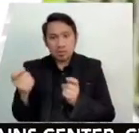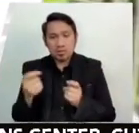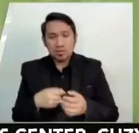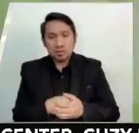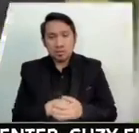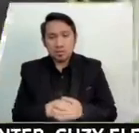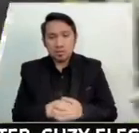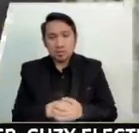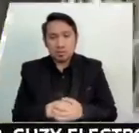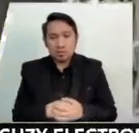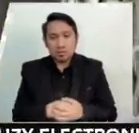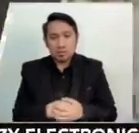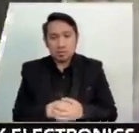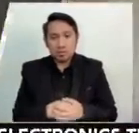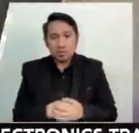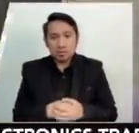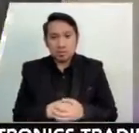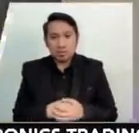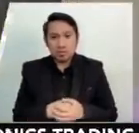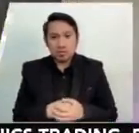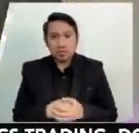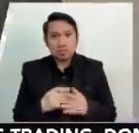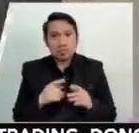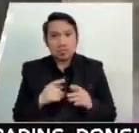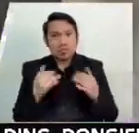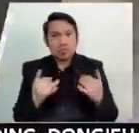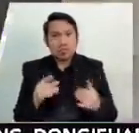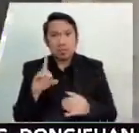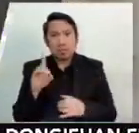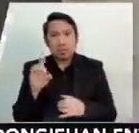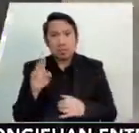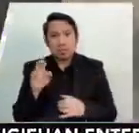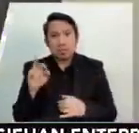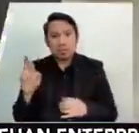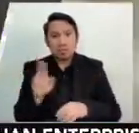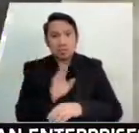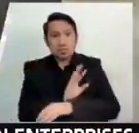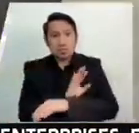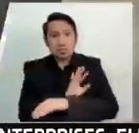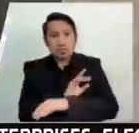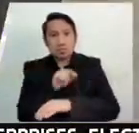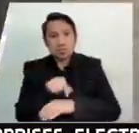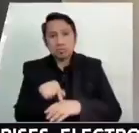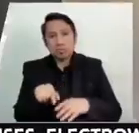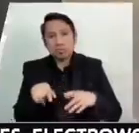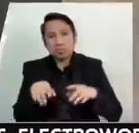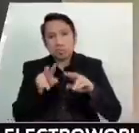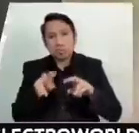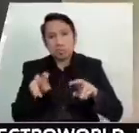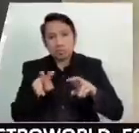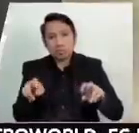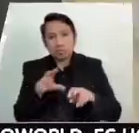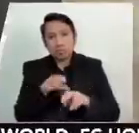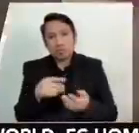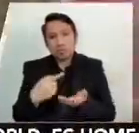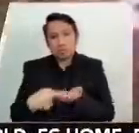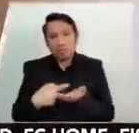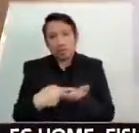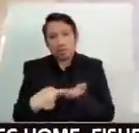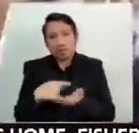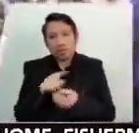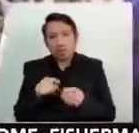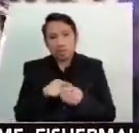magkulihan ng good. Iniimbestigahan na ng DENR SOC Sergeant ang insidente at pinag-uusapan ang kanilang magiging